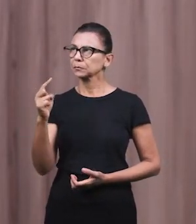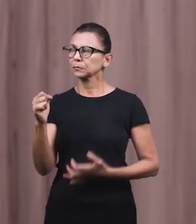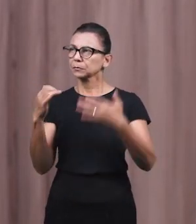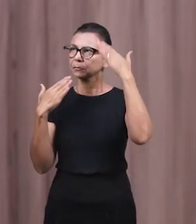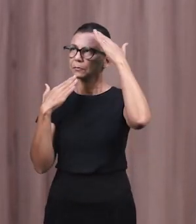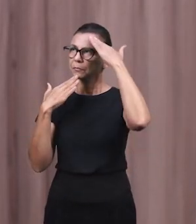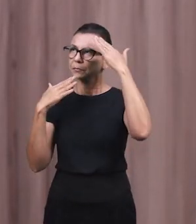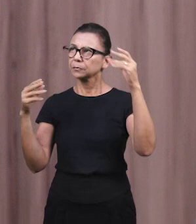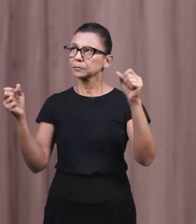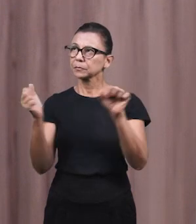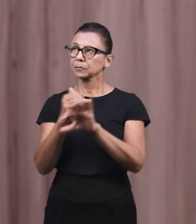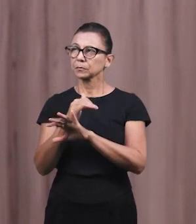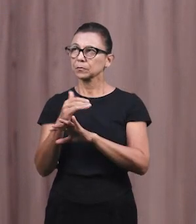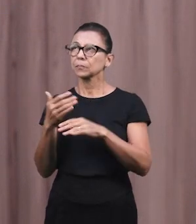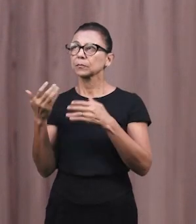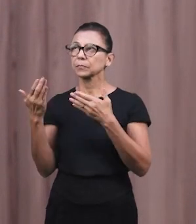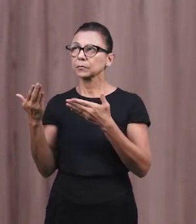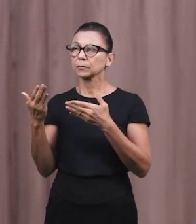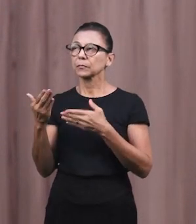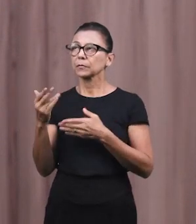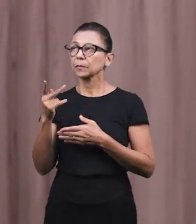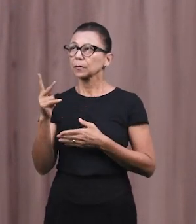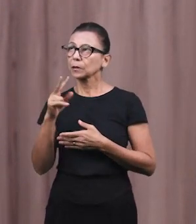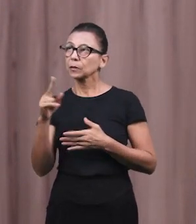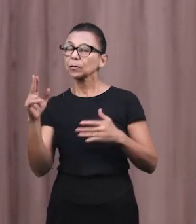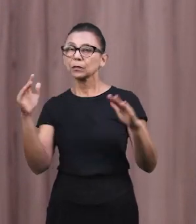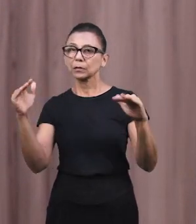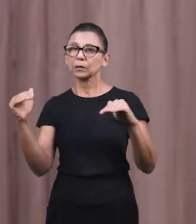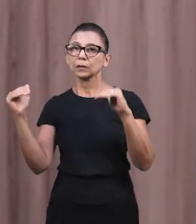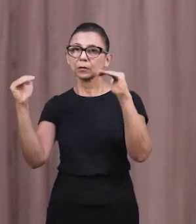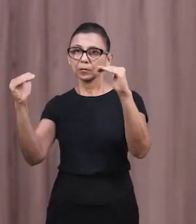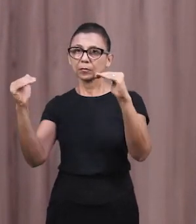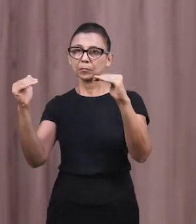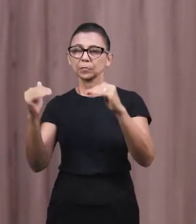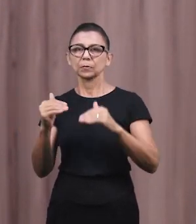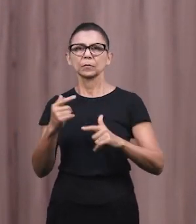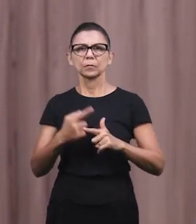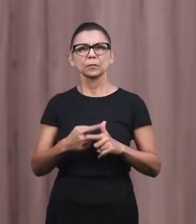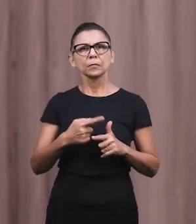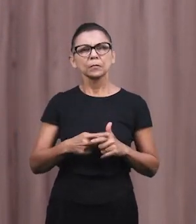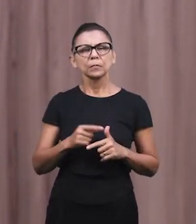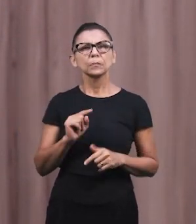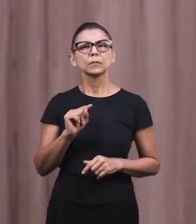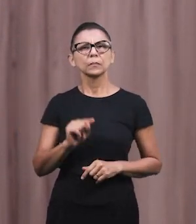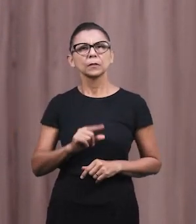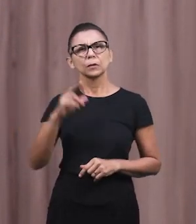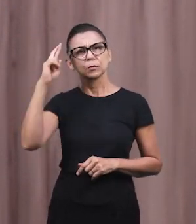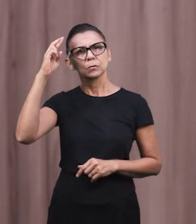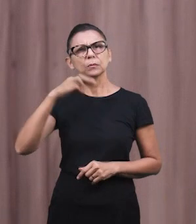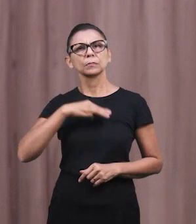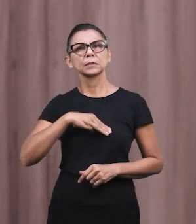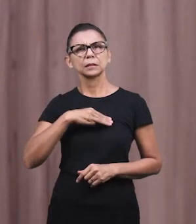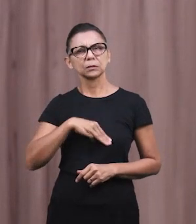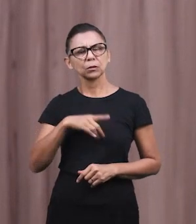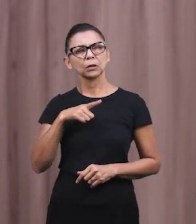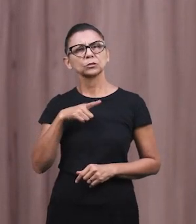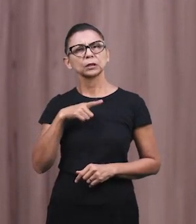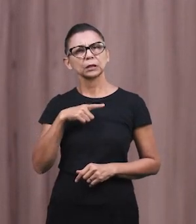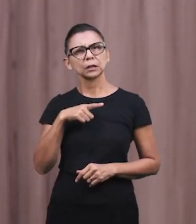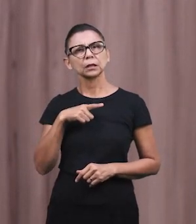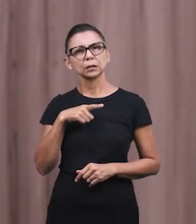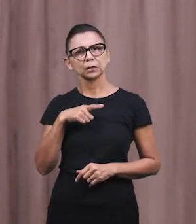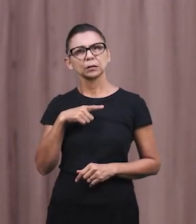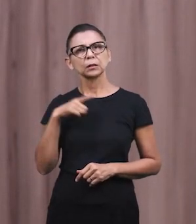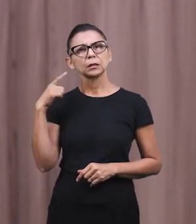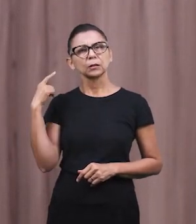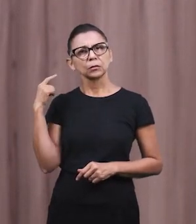славим Тебя. Мы прославляем Твое имя, ибо Ты, Господь, милостив